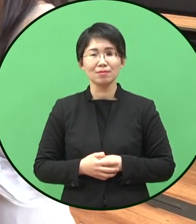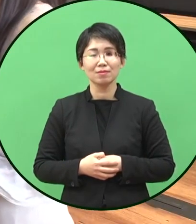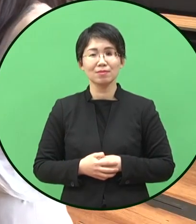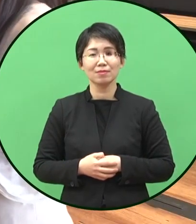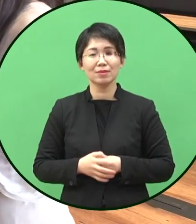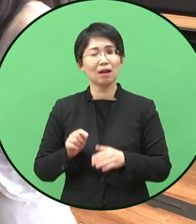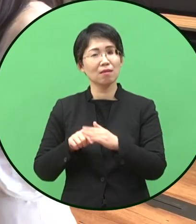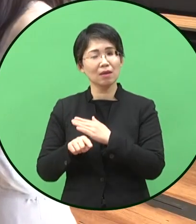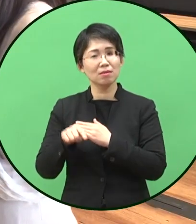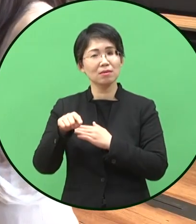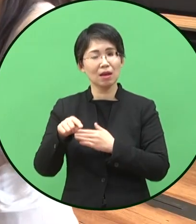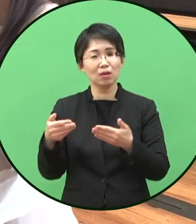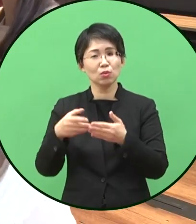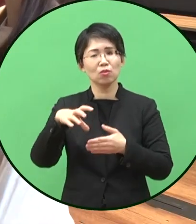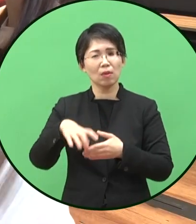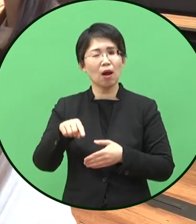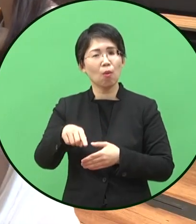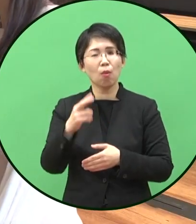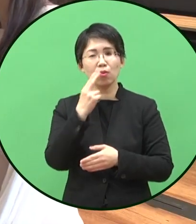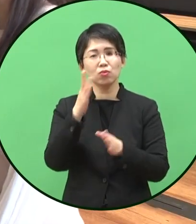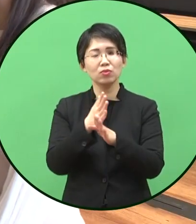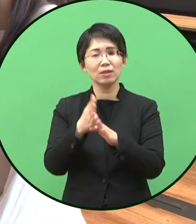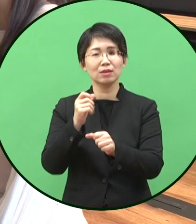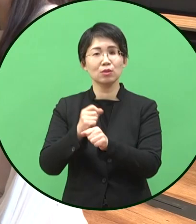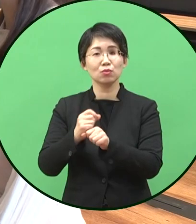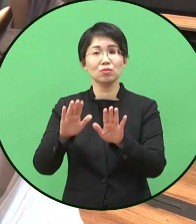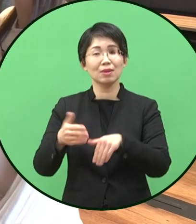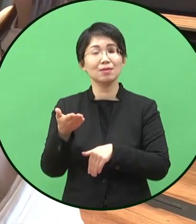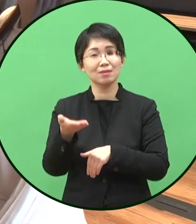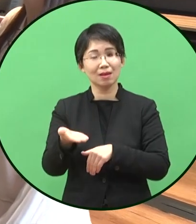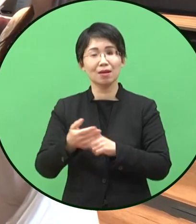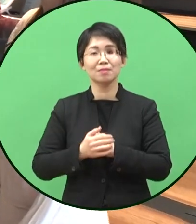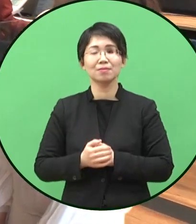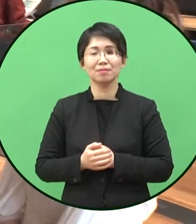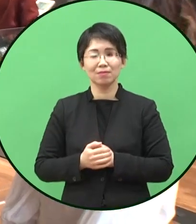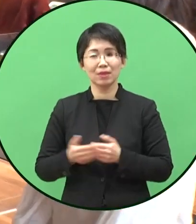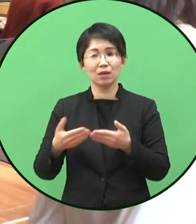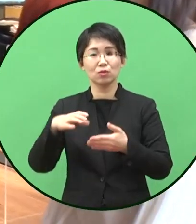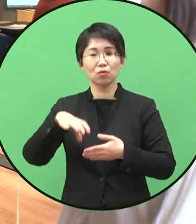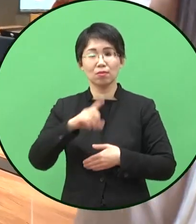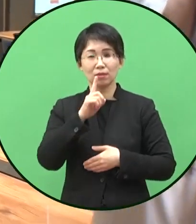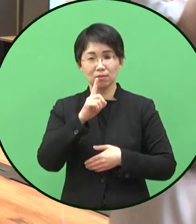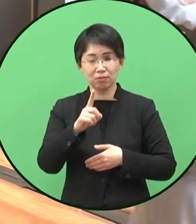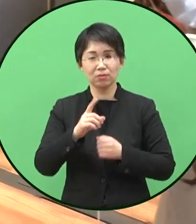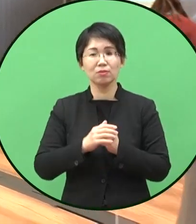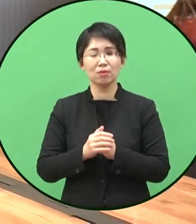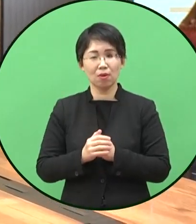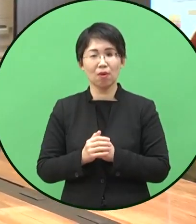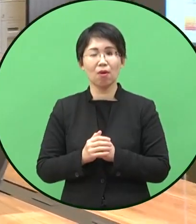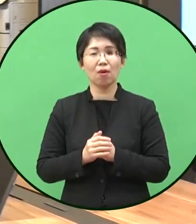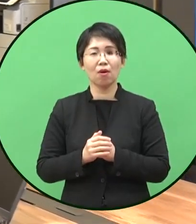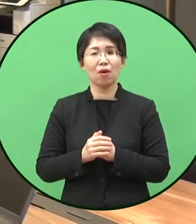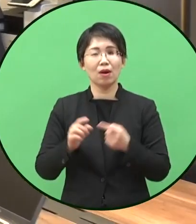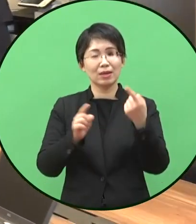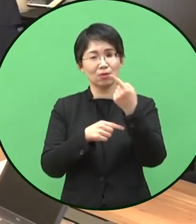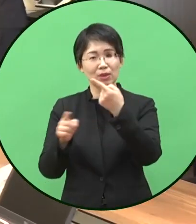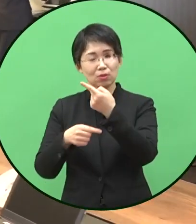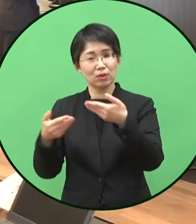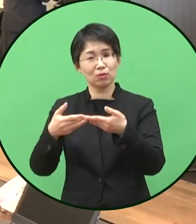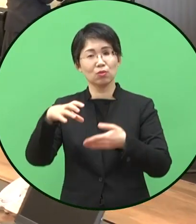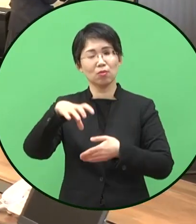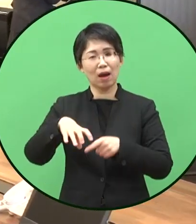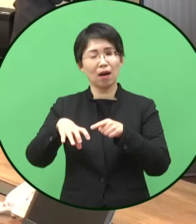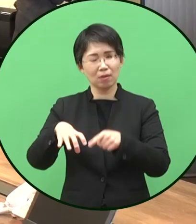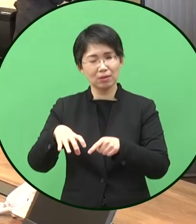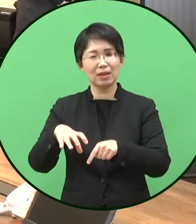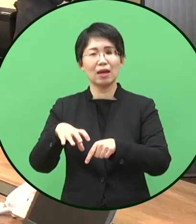どうしてオフィスをこのような雰囲気にしようと考えられたんですか？ 職場っていうのはもうほとんど一人一人の働く時間っていう